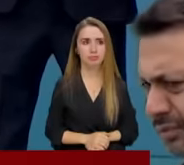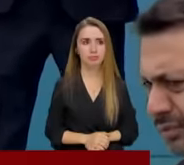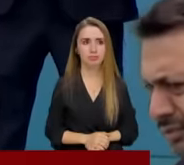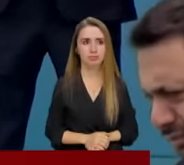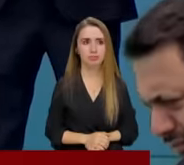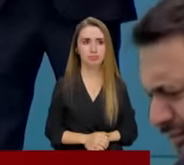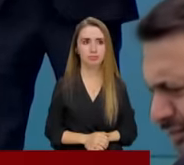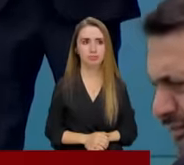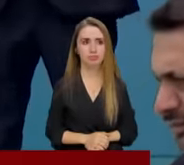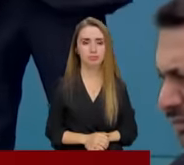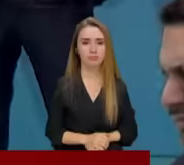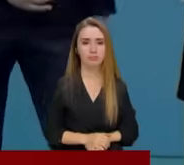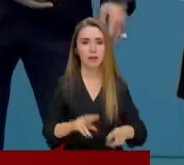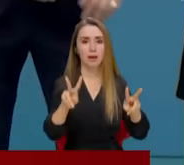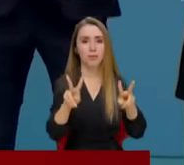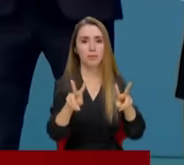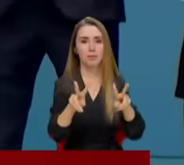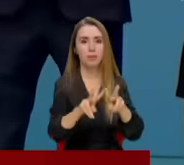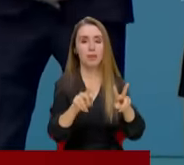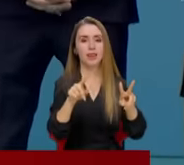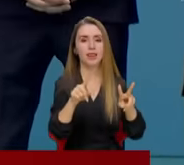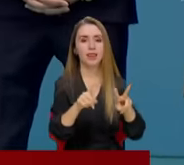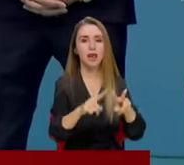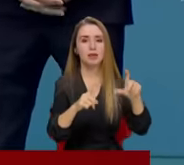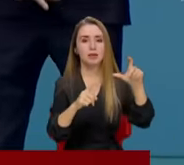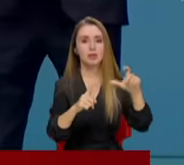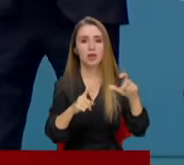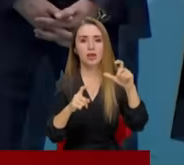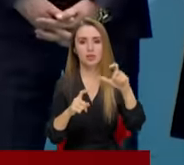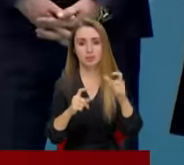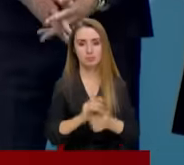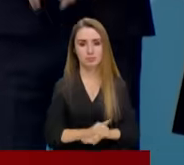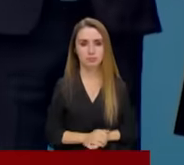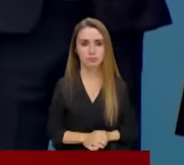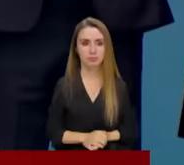Ayaş, Mehmet, Azım, Caner, Can.